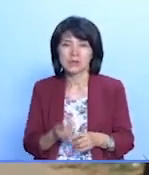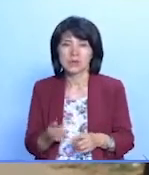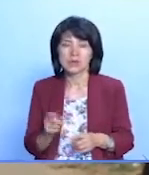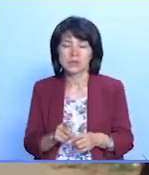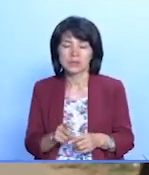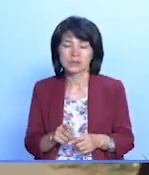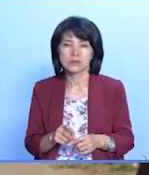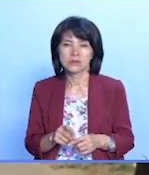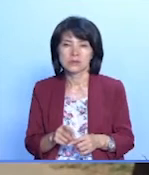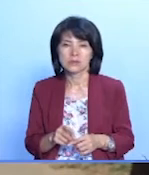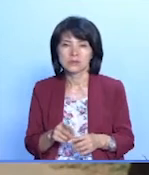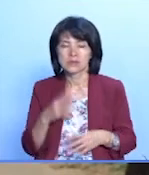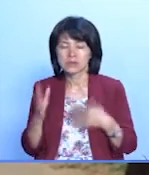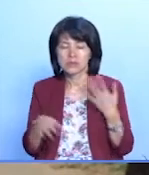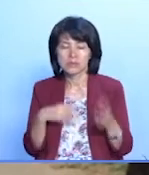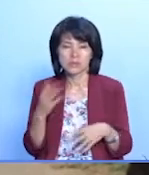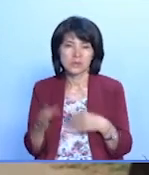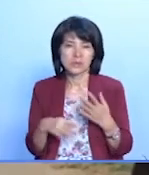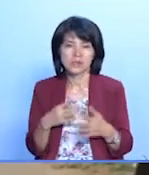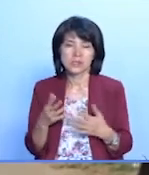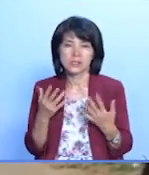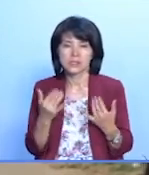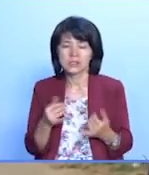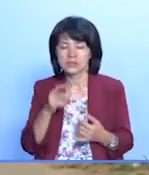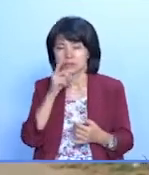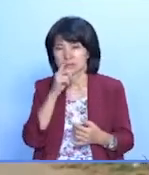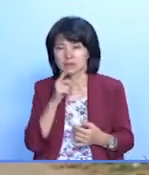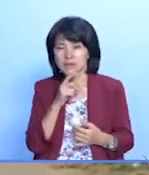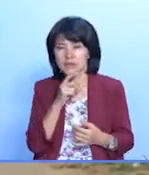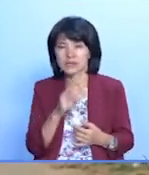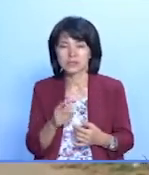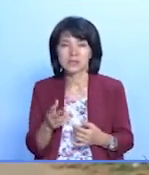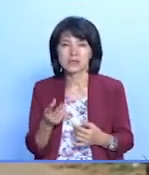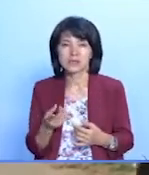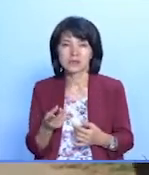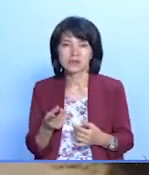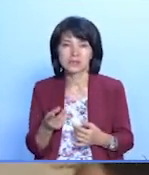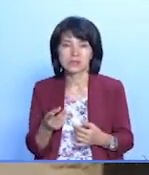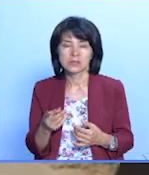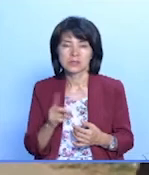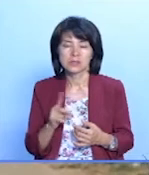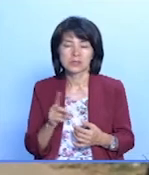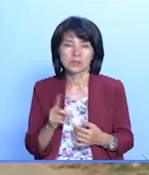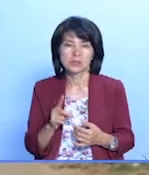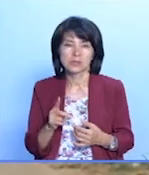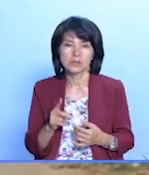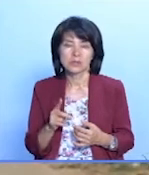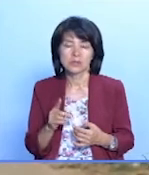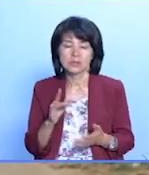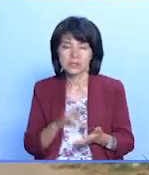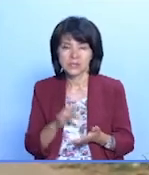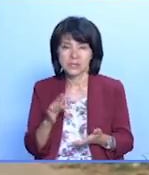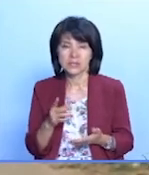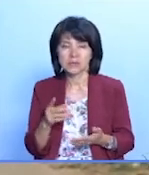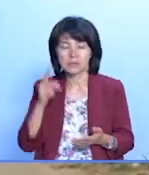запутанная система симптоматики сейчас. Непонятно, вот для того и создали у нас триаж-центр, когда для начала